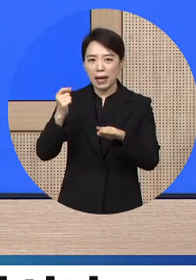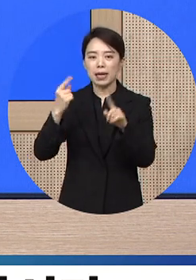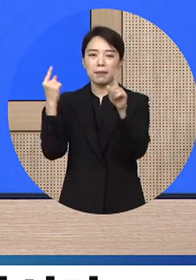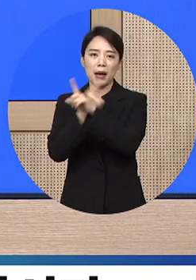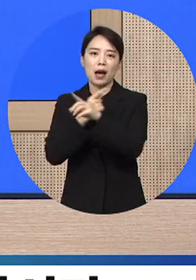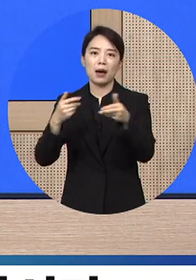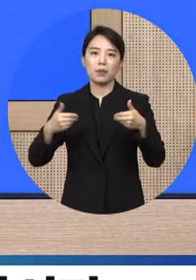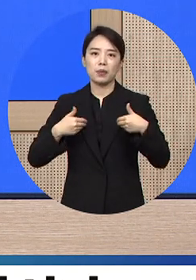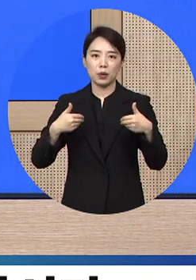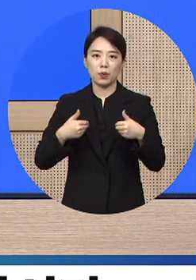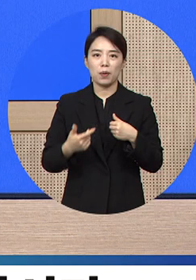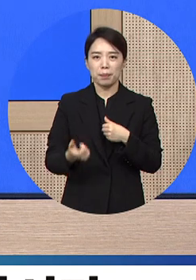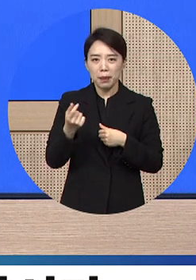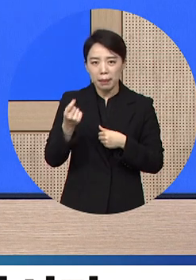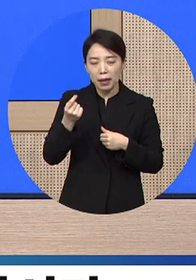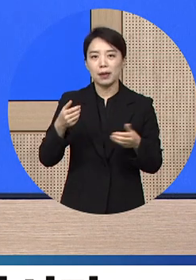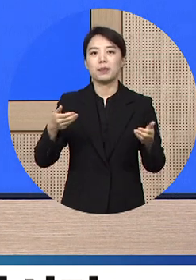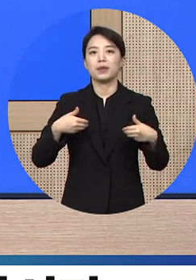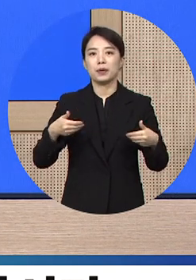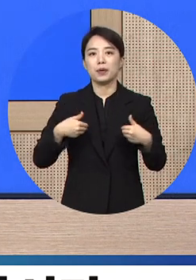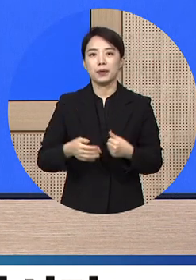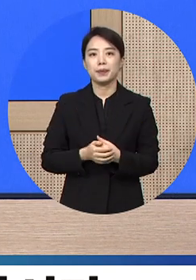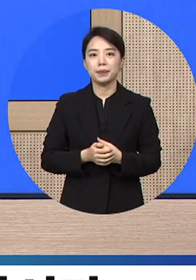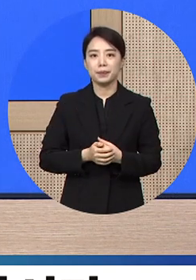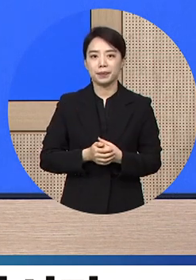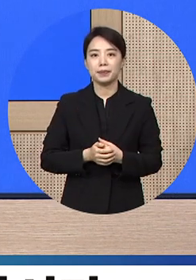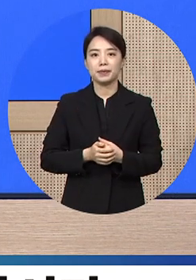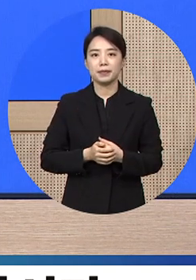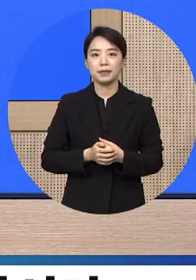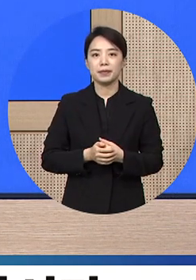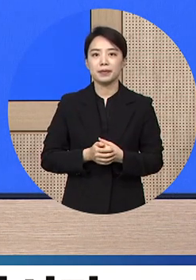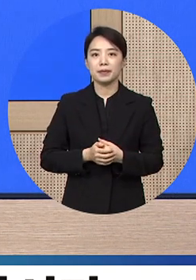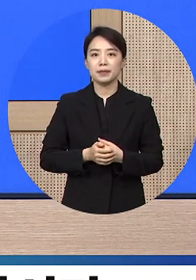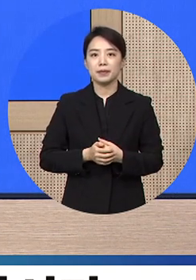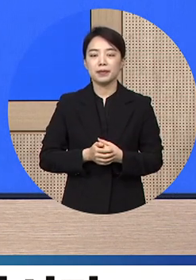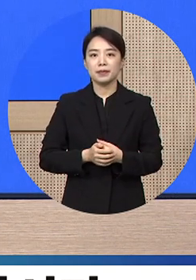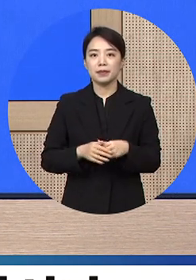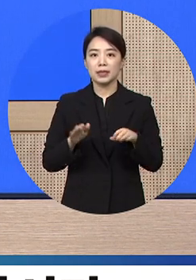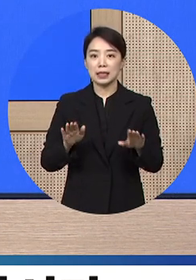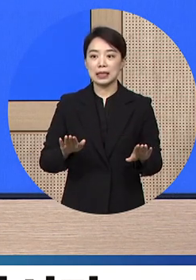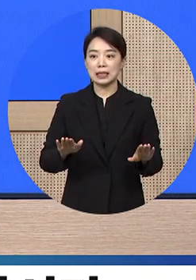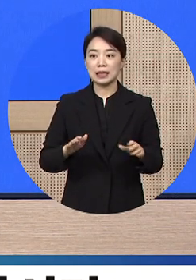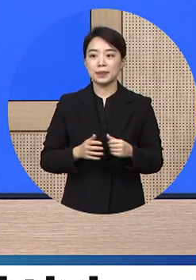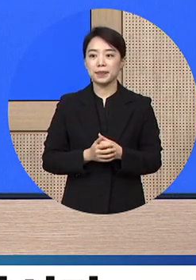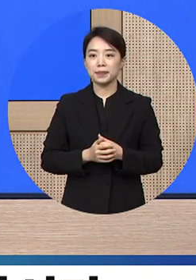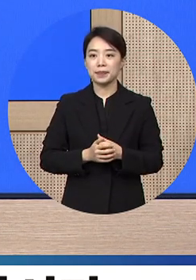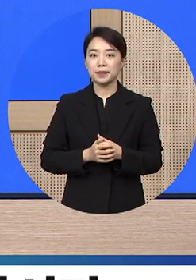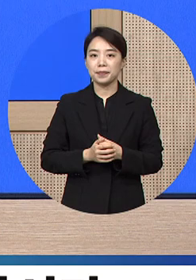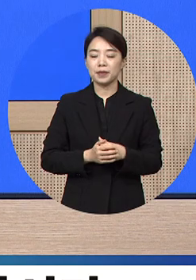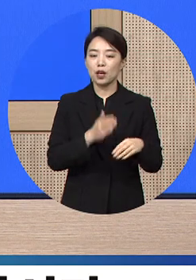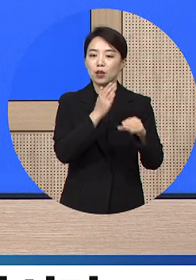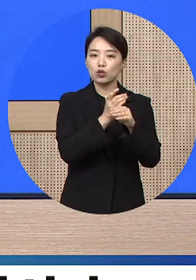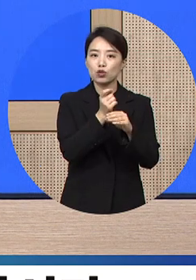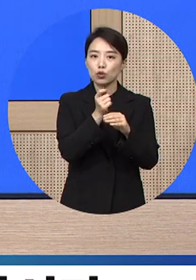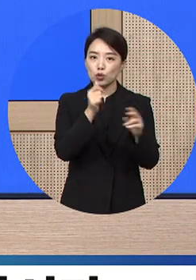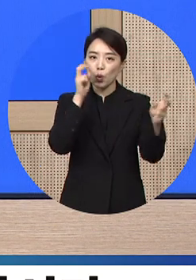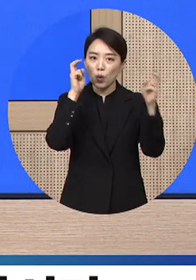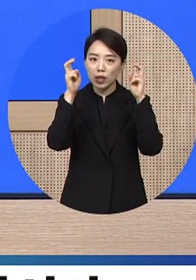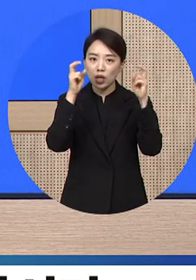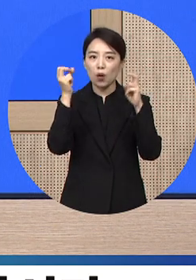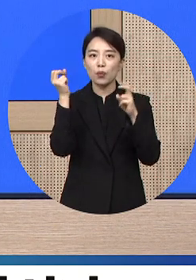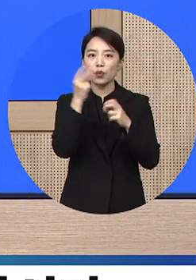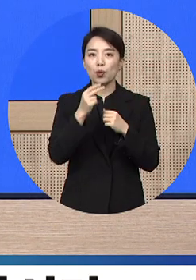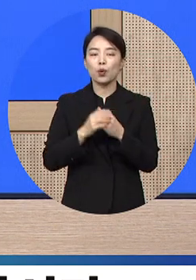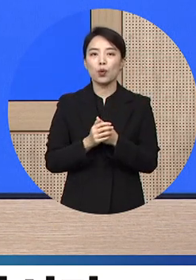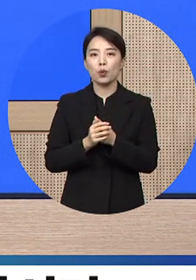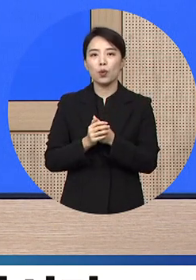생각하고 빠르면 빠를수록 좋다고 생각합니다. 지금 그 중소기업이나 또는